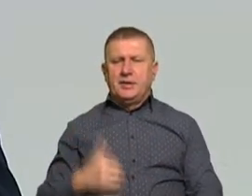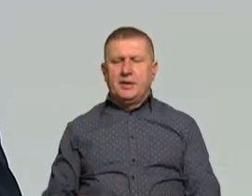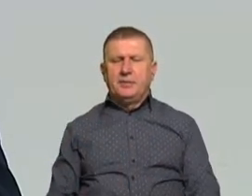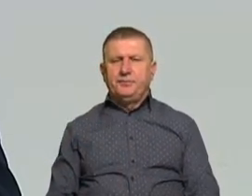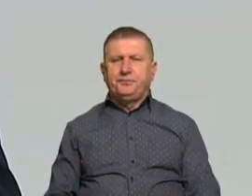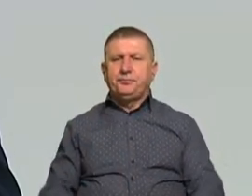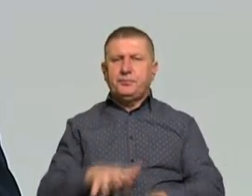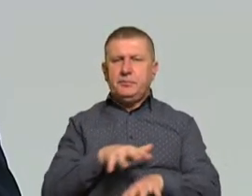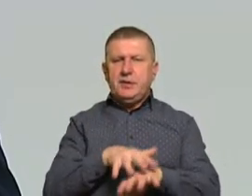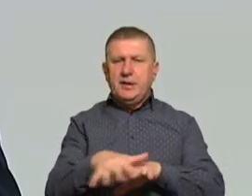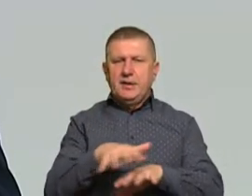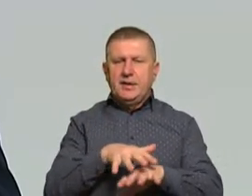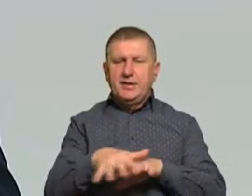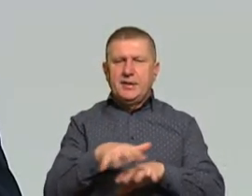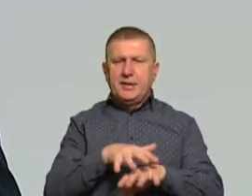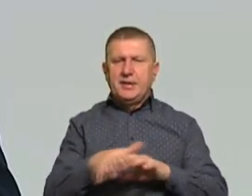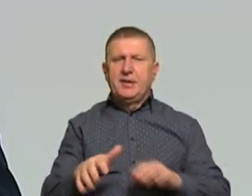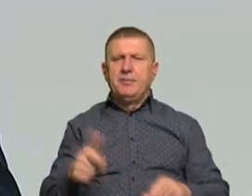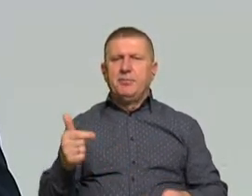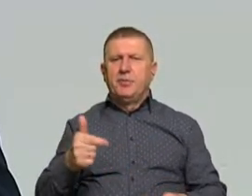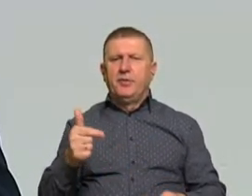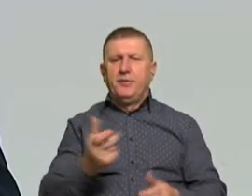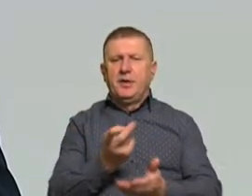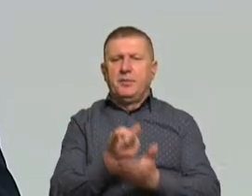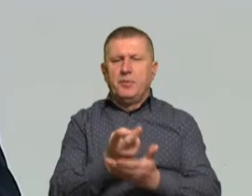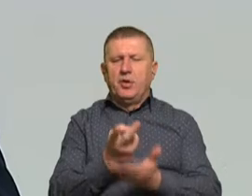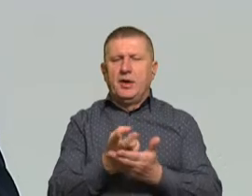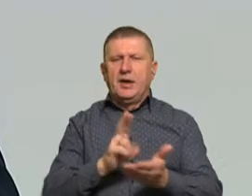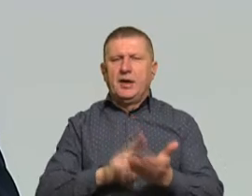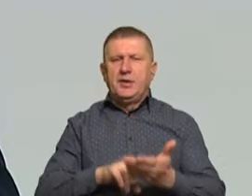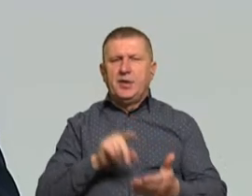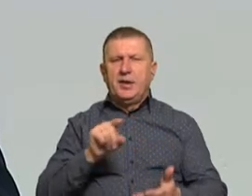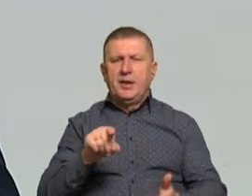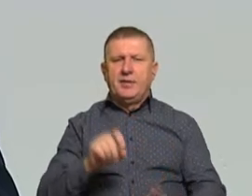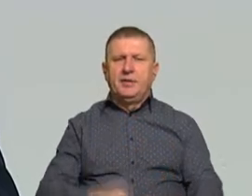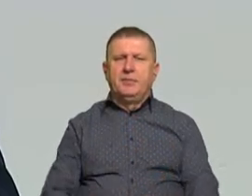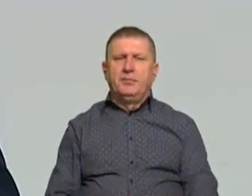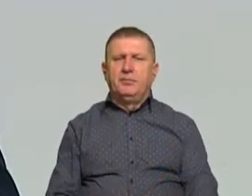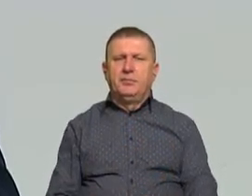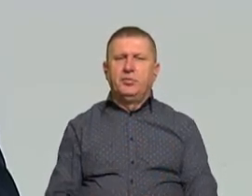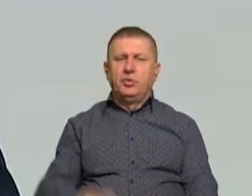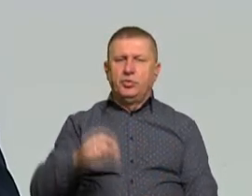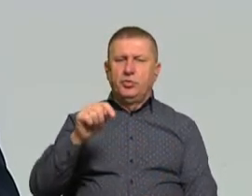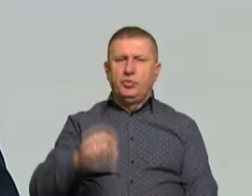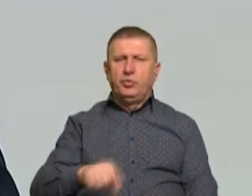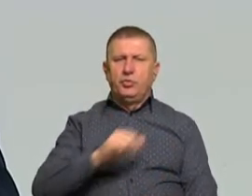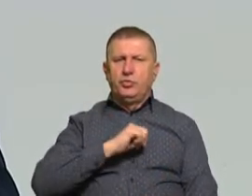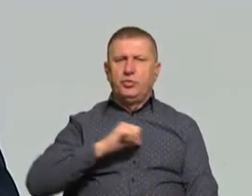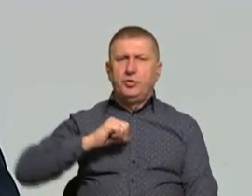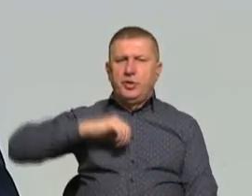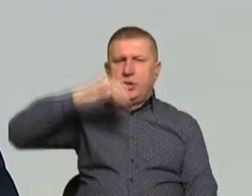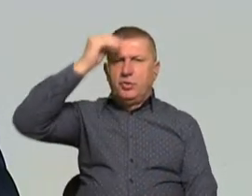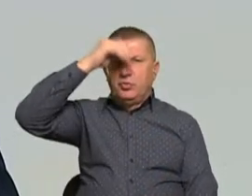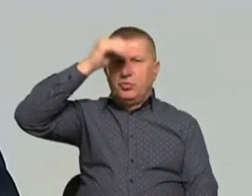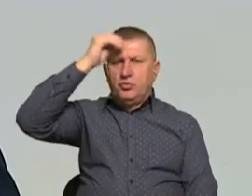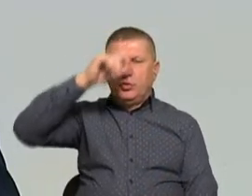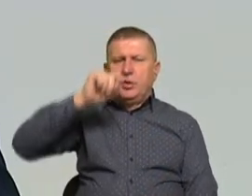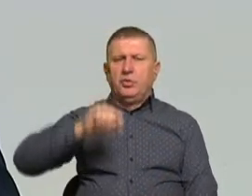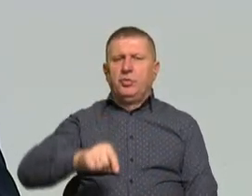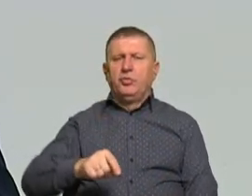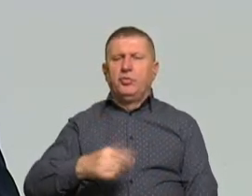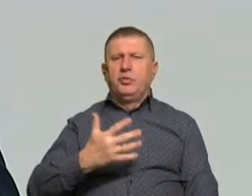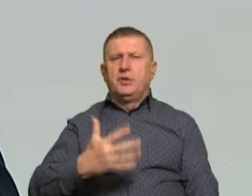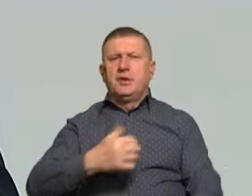system powinien polegać na tym, że tu się uczę, tu chcę pracować i tu chcę